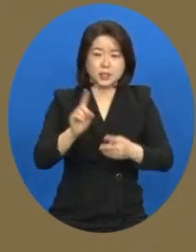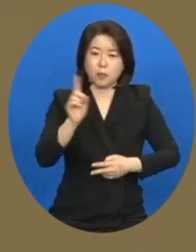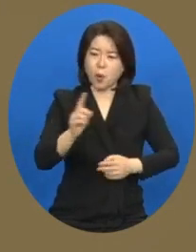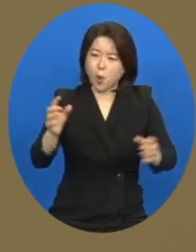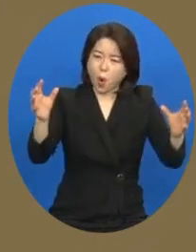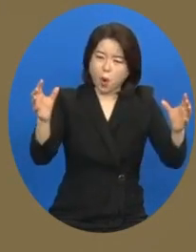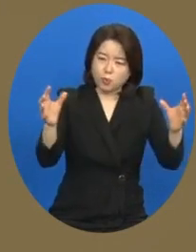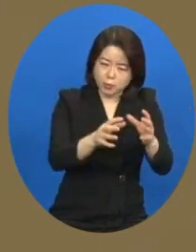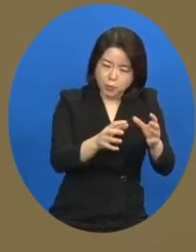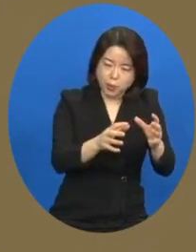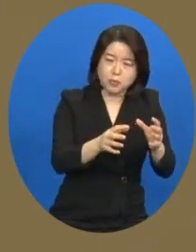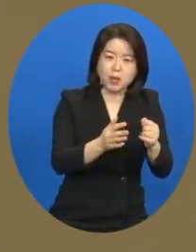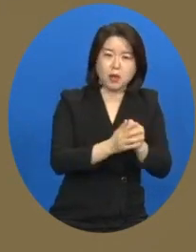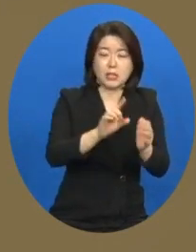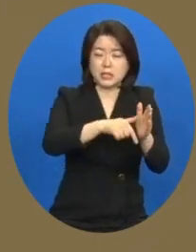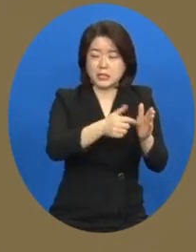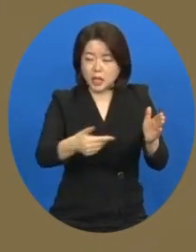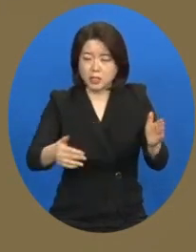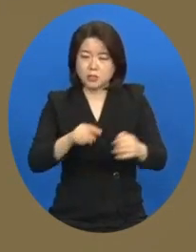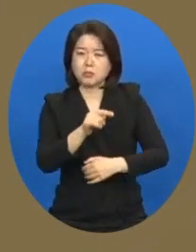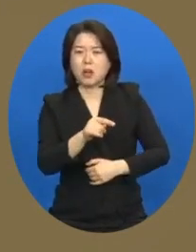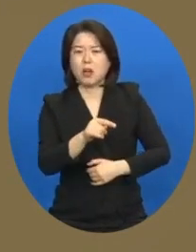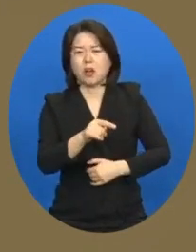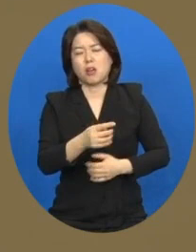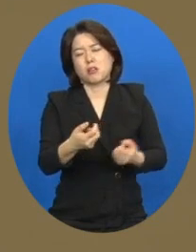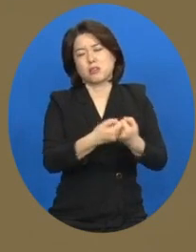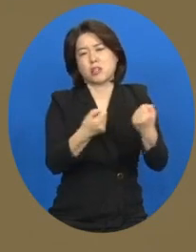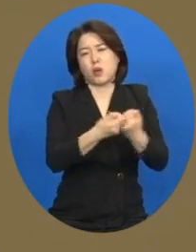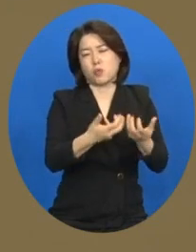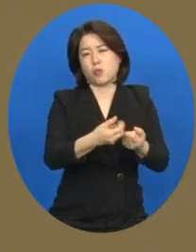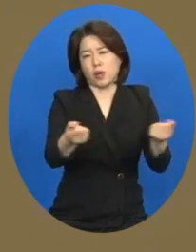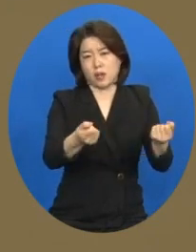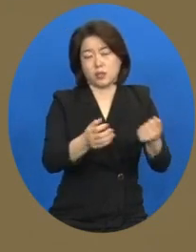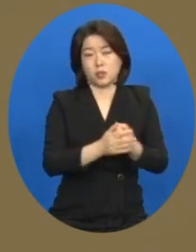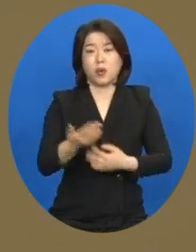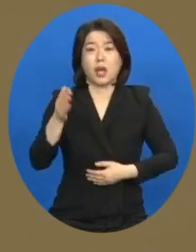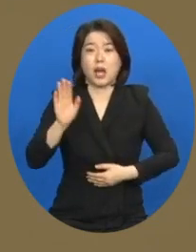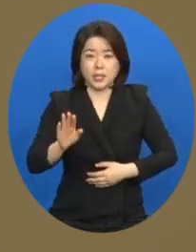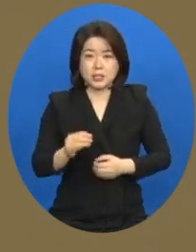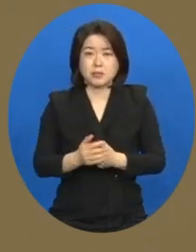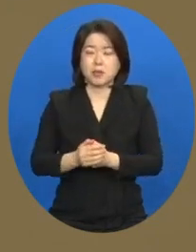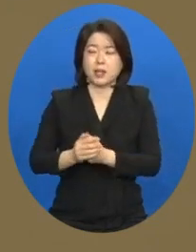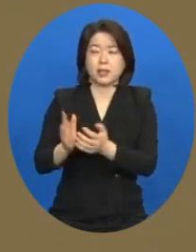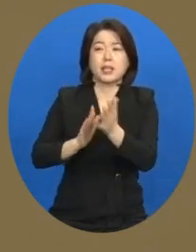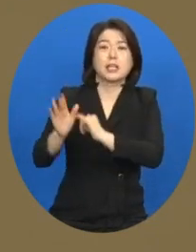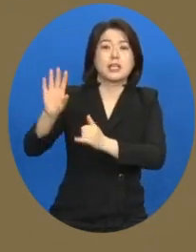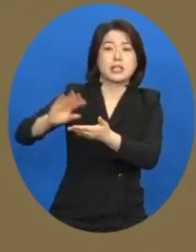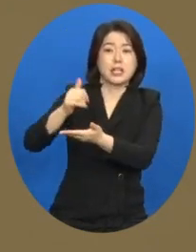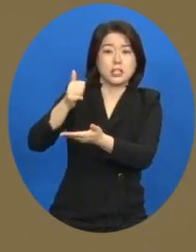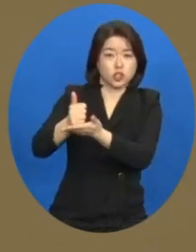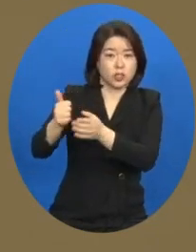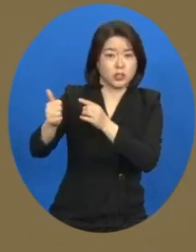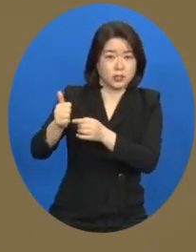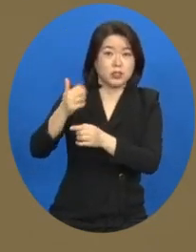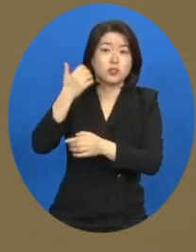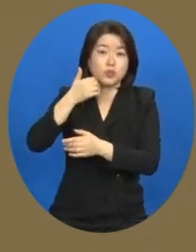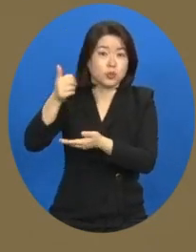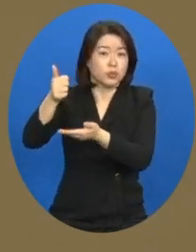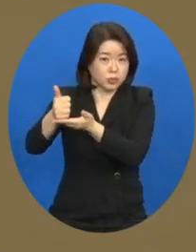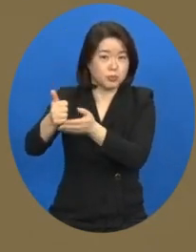모이면 항상 시간이 지나가면 싸우고 갈라져요. 근데 예수 그리스도